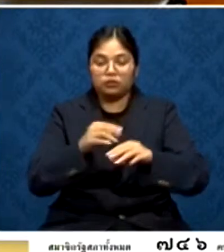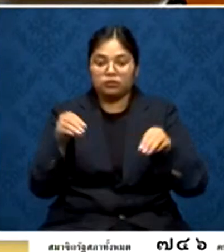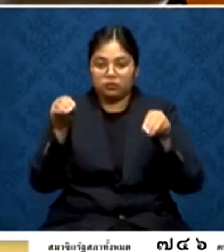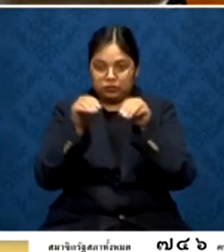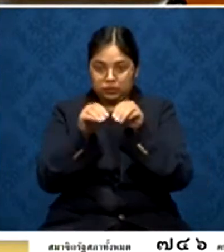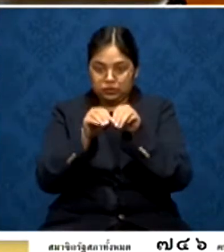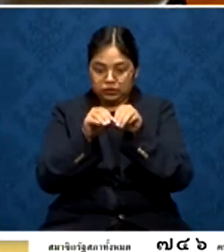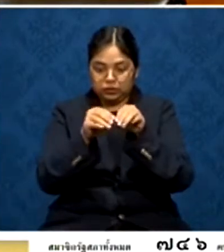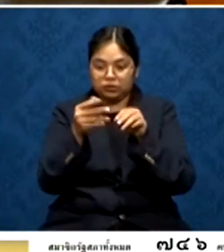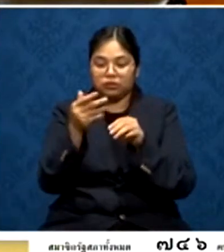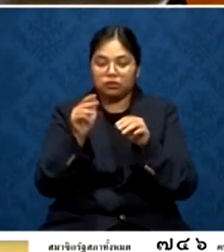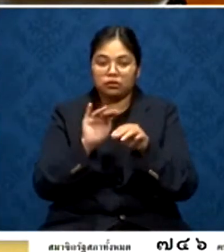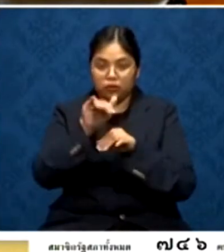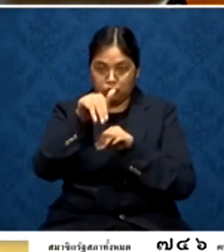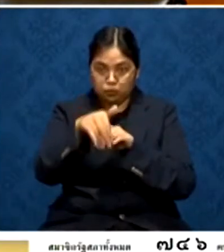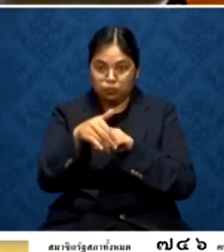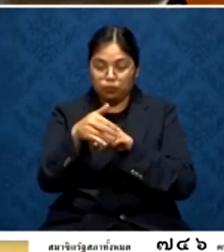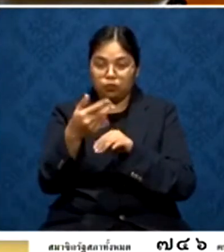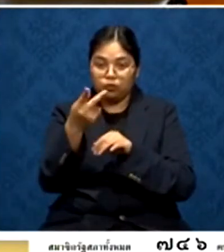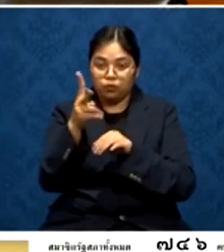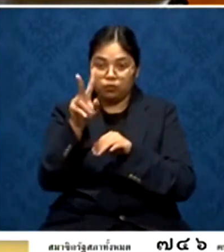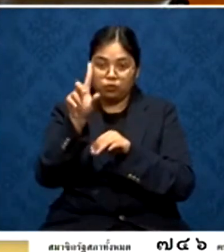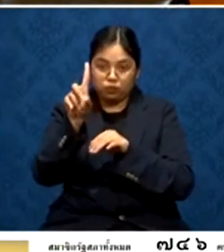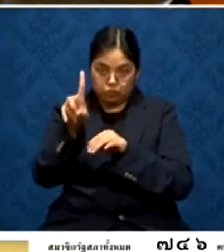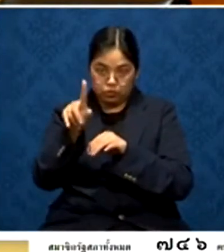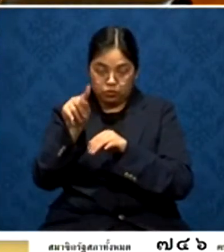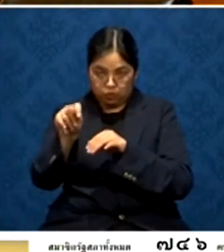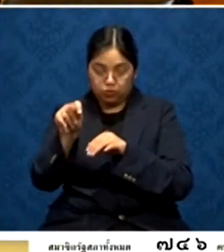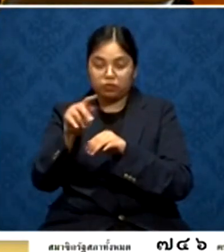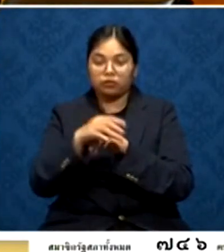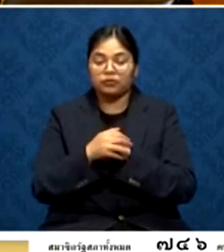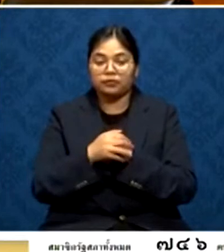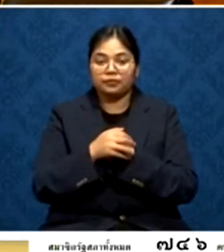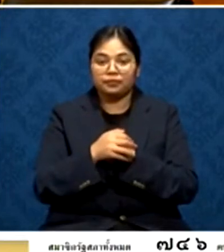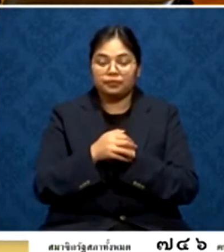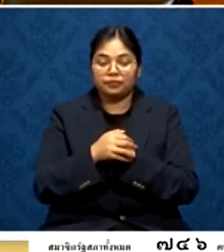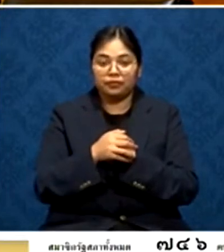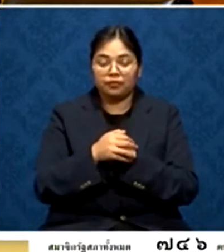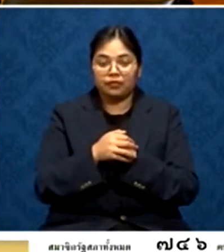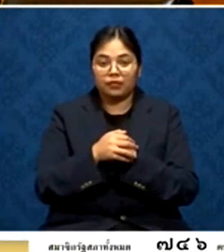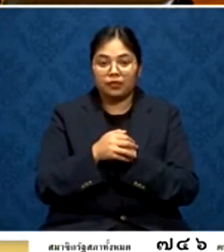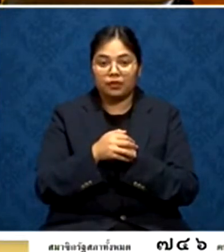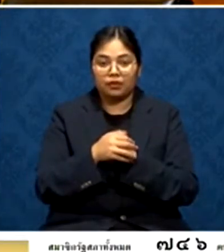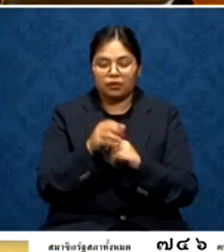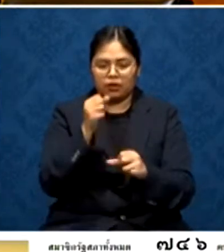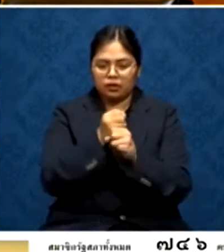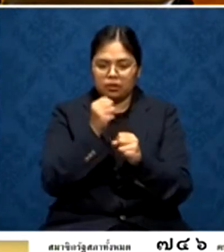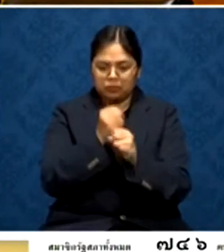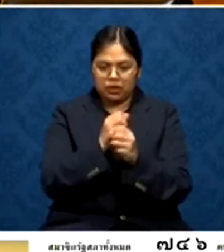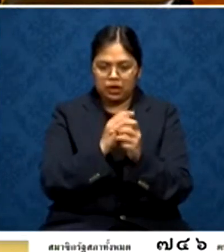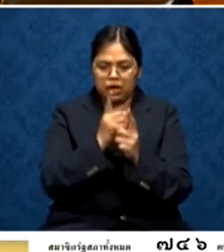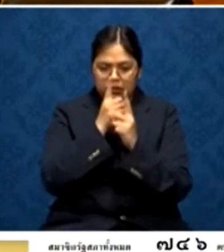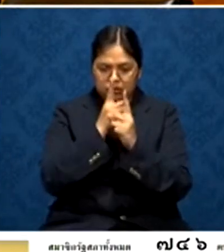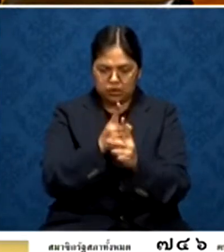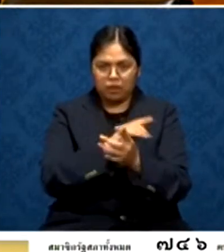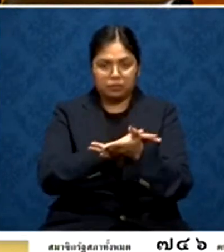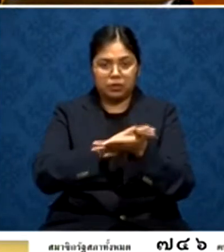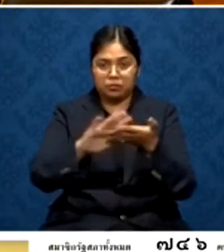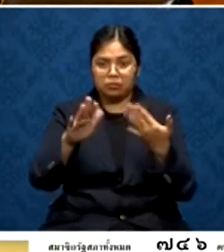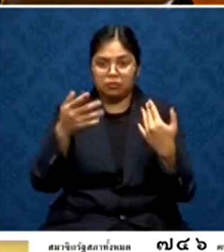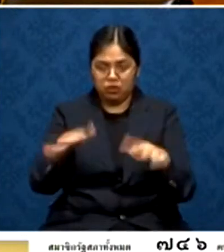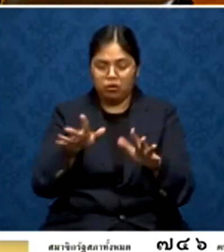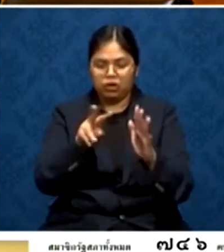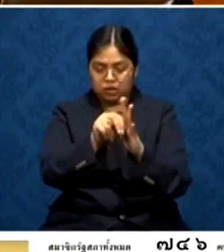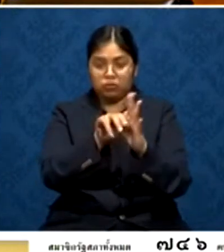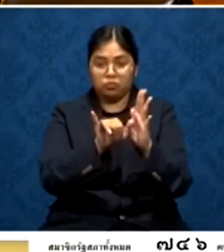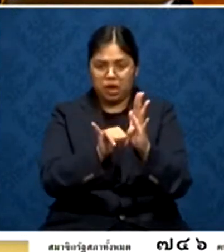ในส่วนนี้ทุกเส้นทางการที่จะดำเนินการให้เสร็จได้ตามนโยบายนั้น